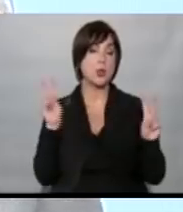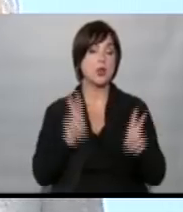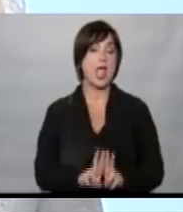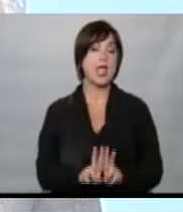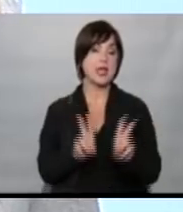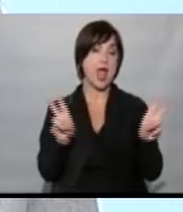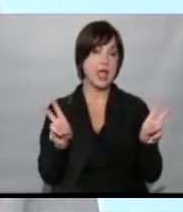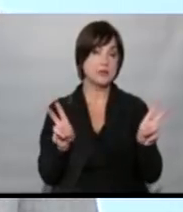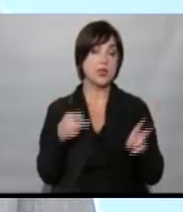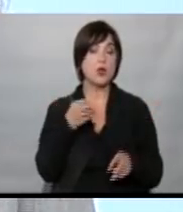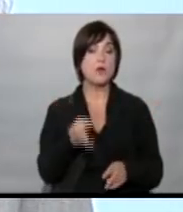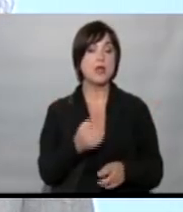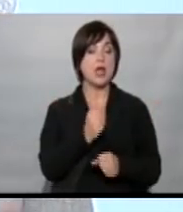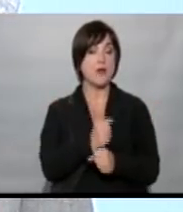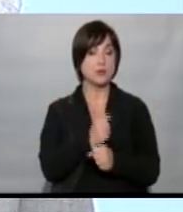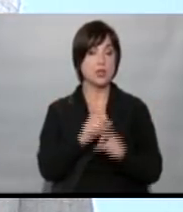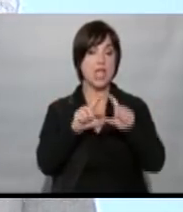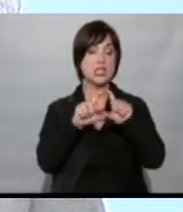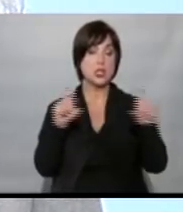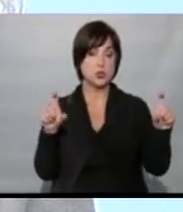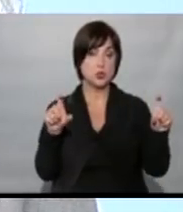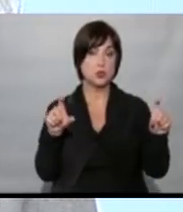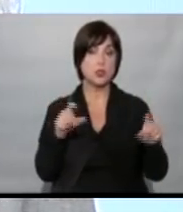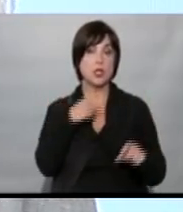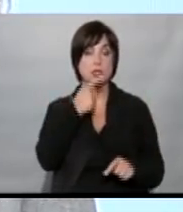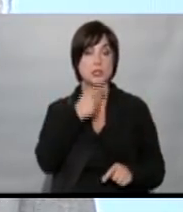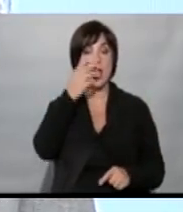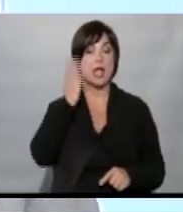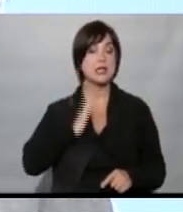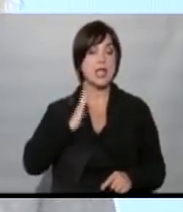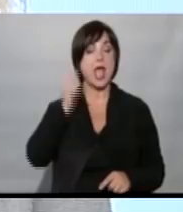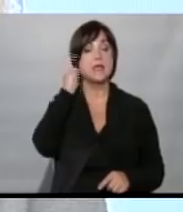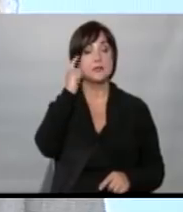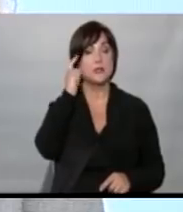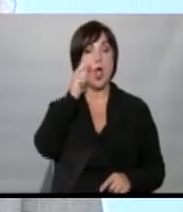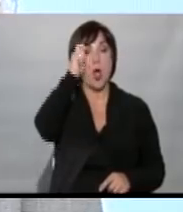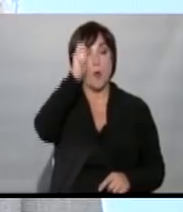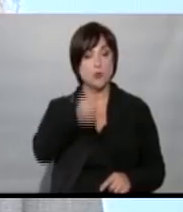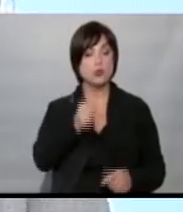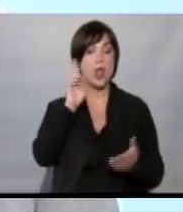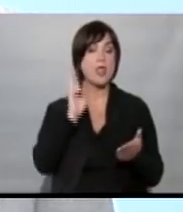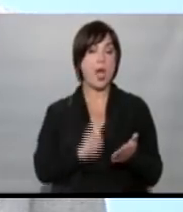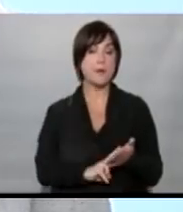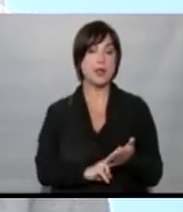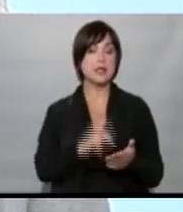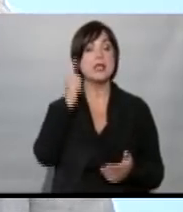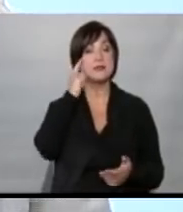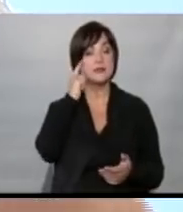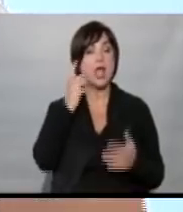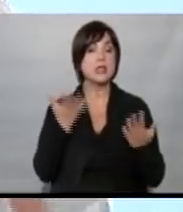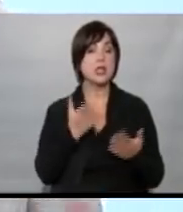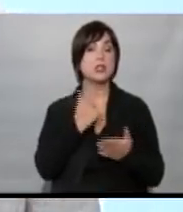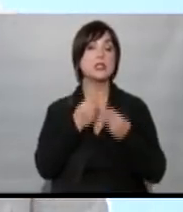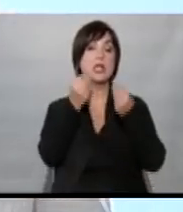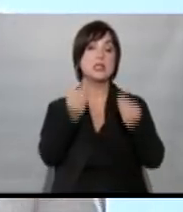развиено и од аспект на функционирање на институции, на изразена граѓанска свест, почитување на право, свесно за тоа дека